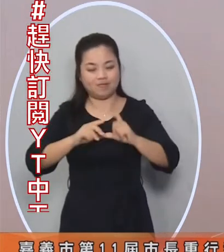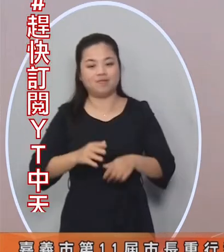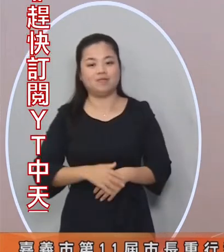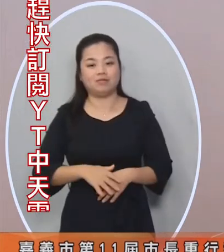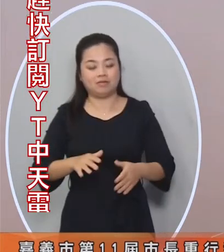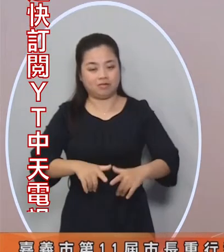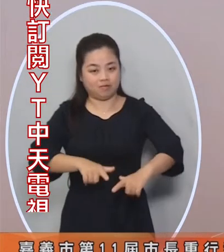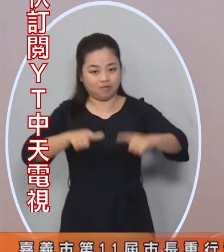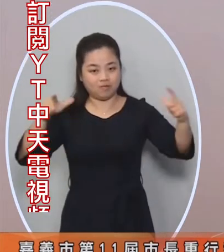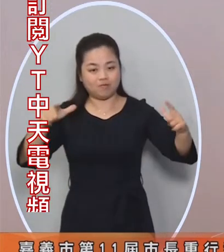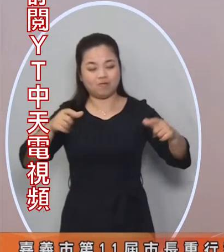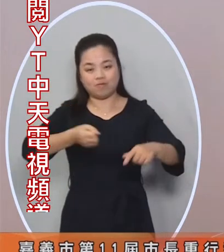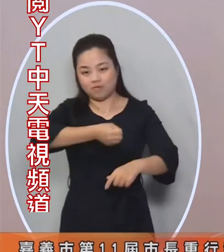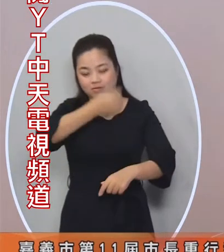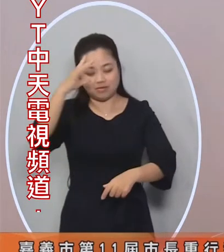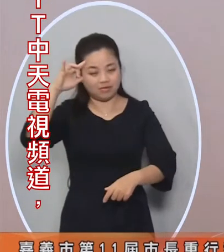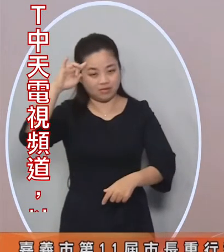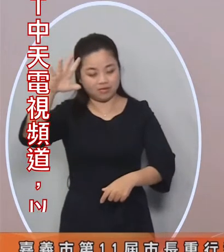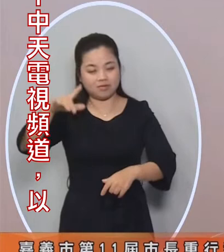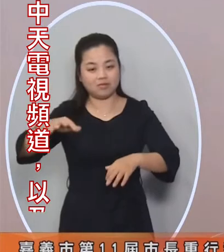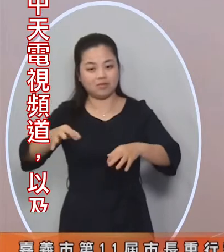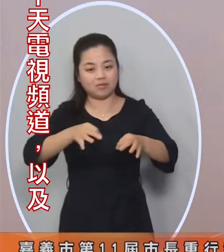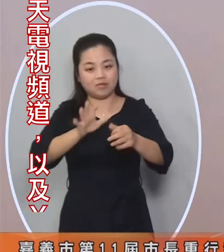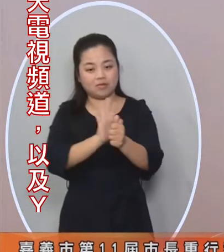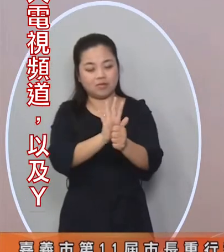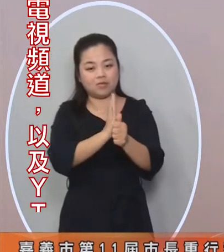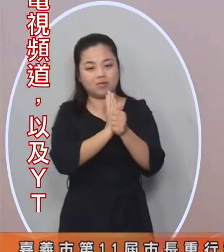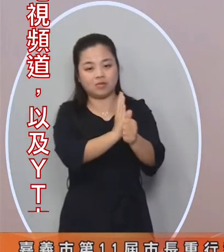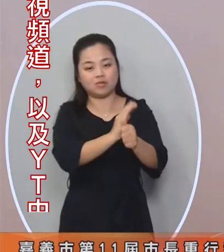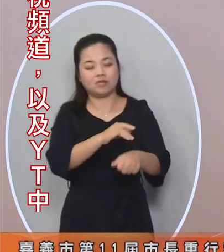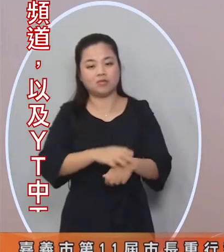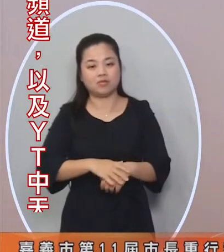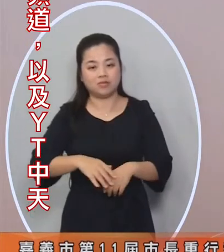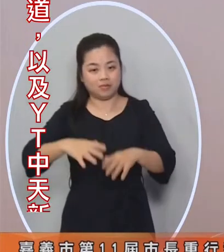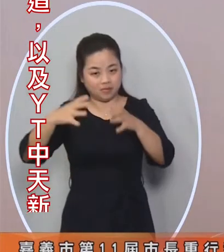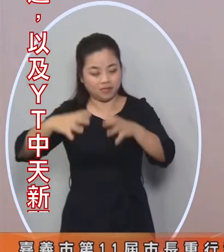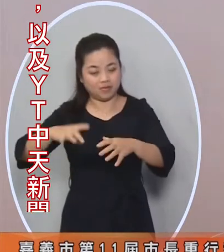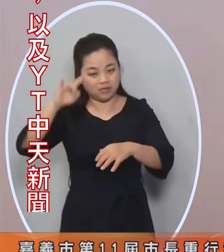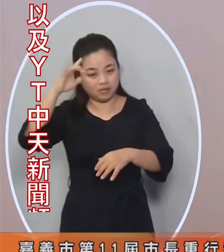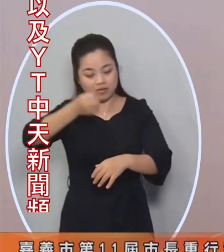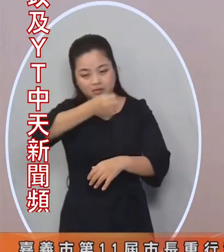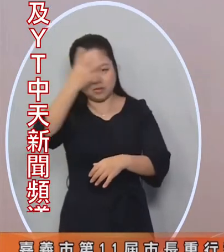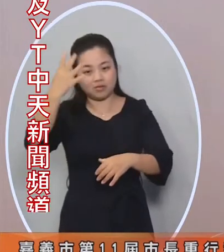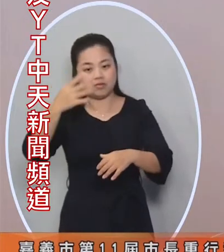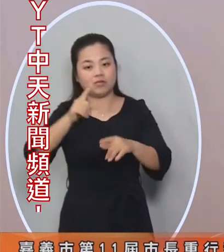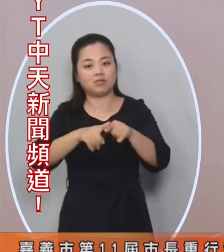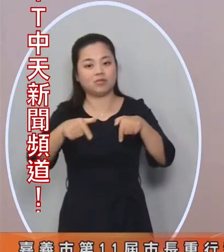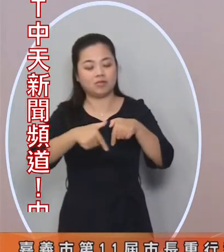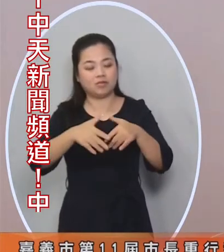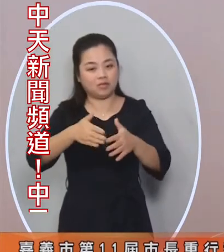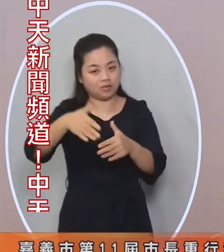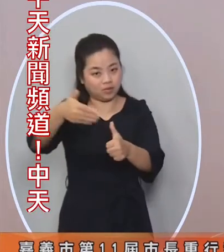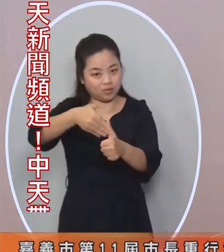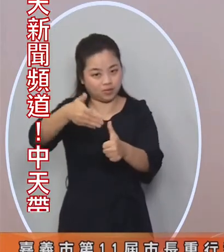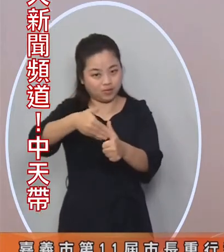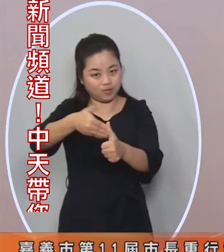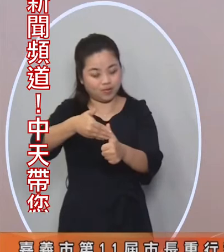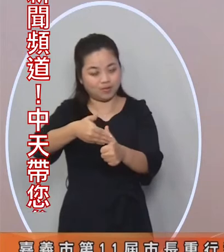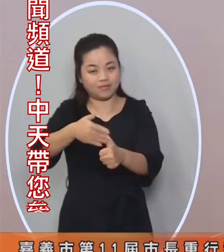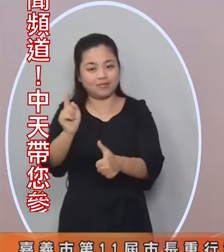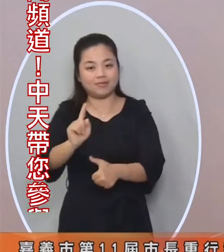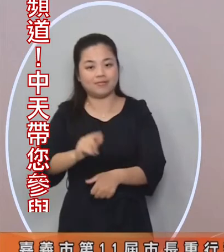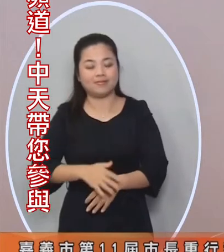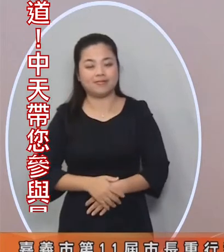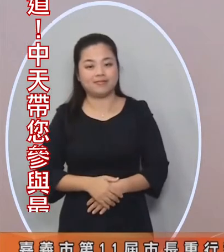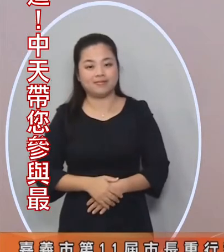要扩大青年的青创的辅导，设立一个青创设计中心，还有我们要培植一个很重要